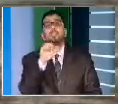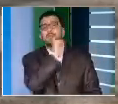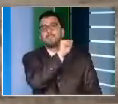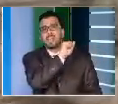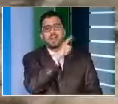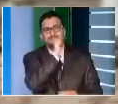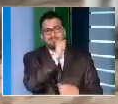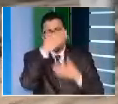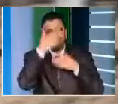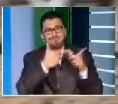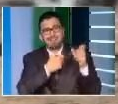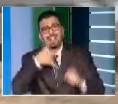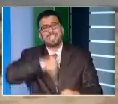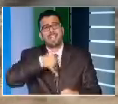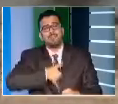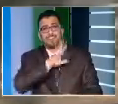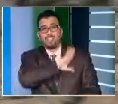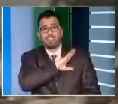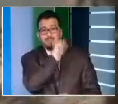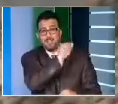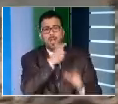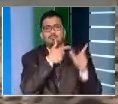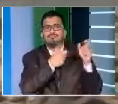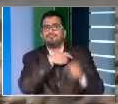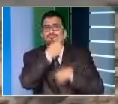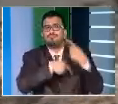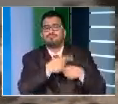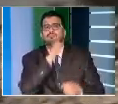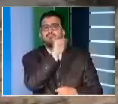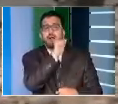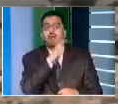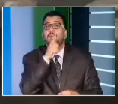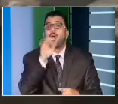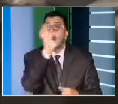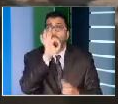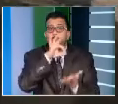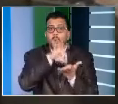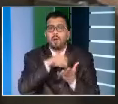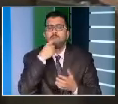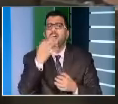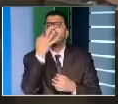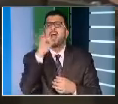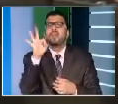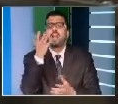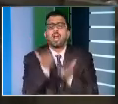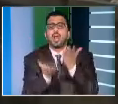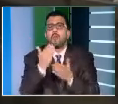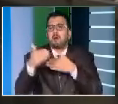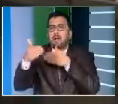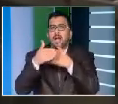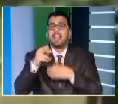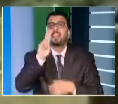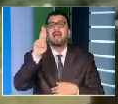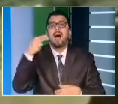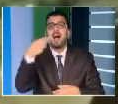ميليشيا المتمردين مؤخرا في عصيفرة شمال المدينة، وكذلك في نجد قسيم الذي يبعد 30 كيلومترا جنوب مدينة